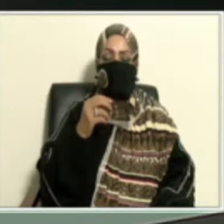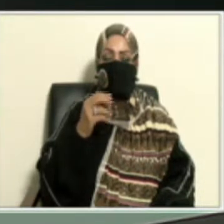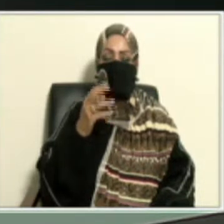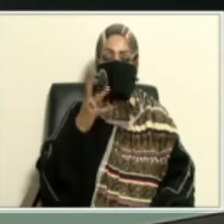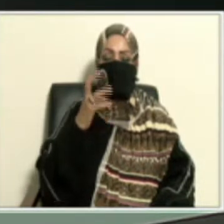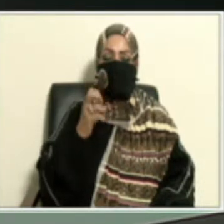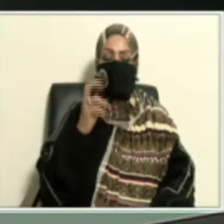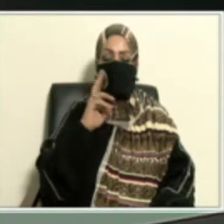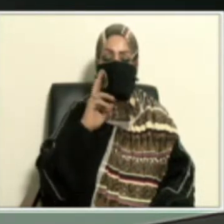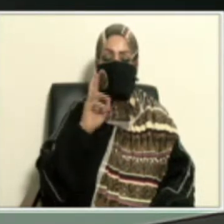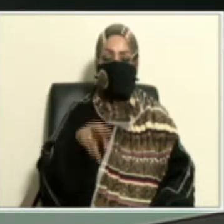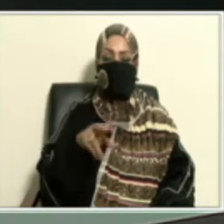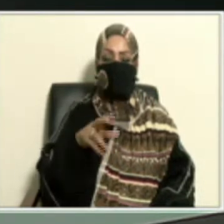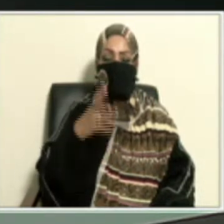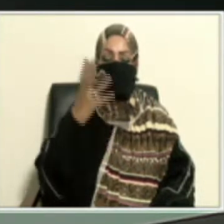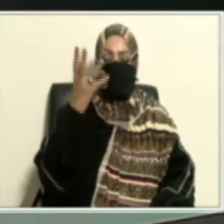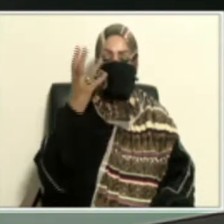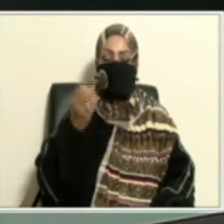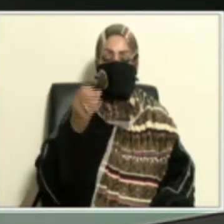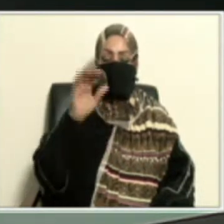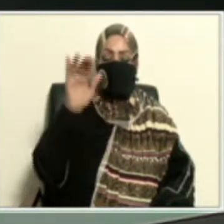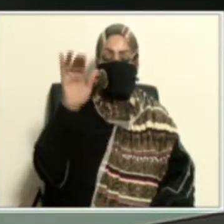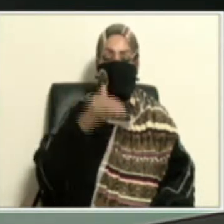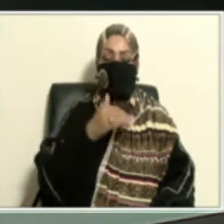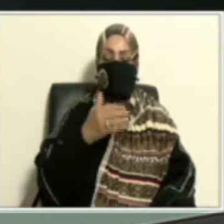يعني. نعم. باه.